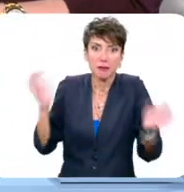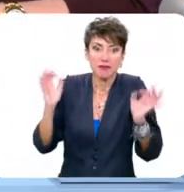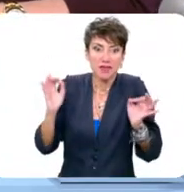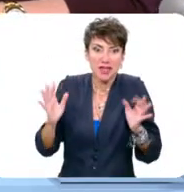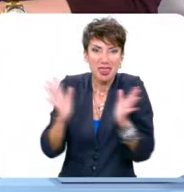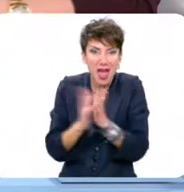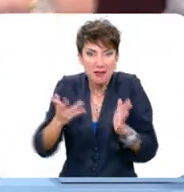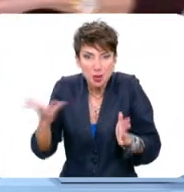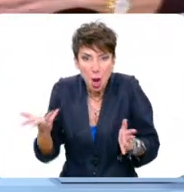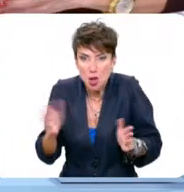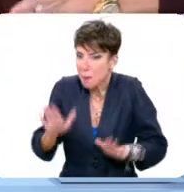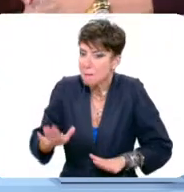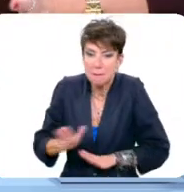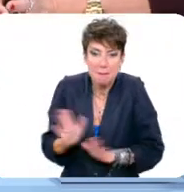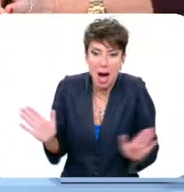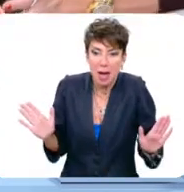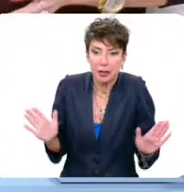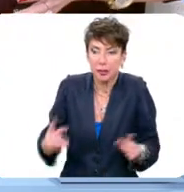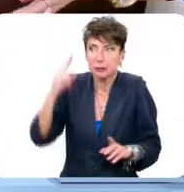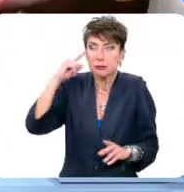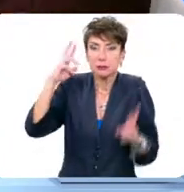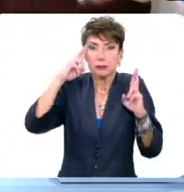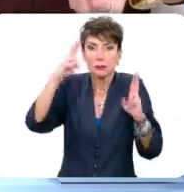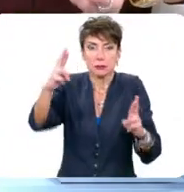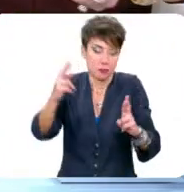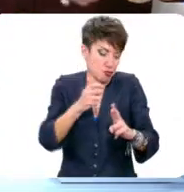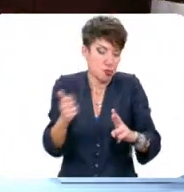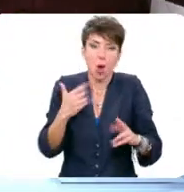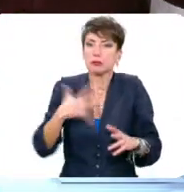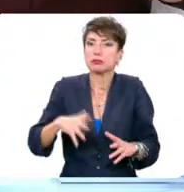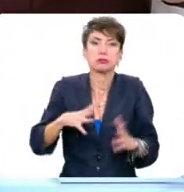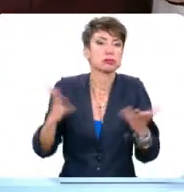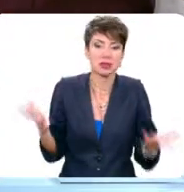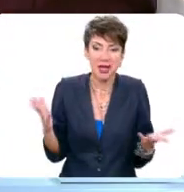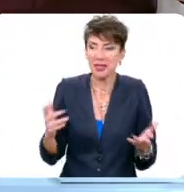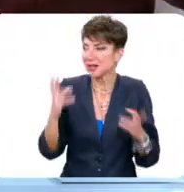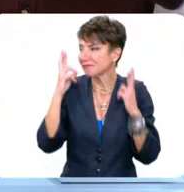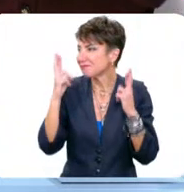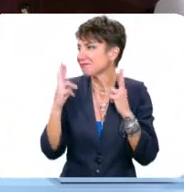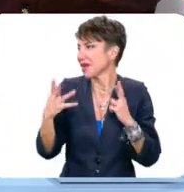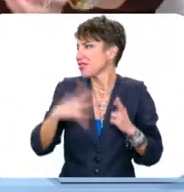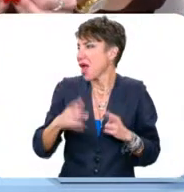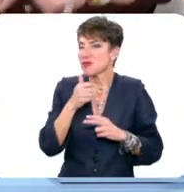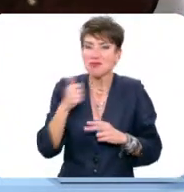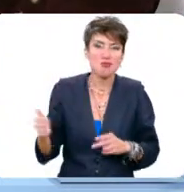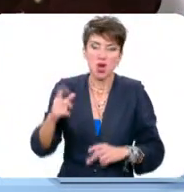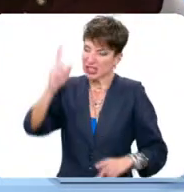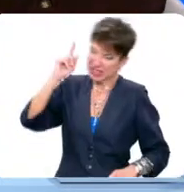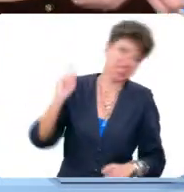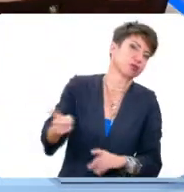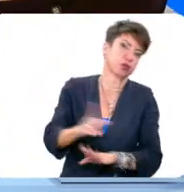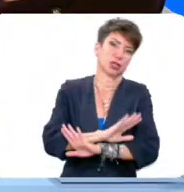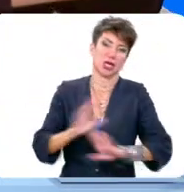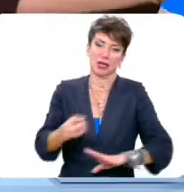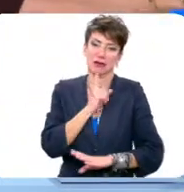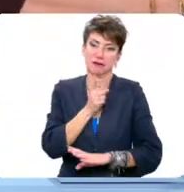χρονών. Και ποια είναι η μόνη της ελπίδα? Η ελπίδα που είχε, η προσδοκία που είχε ήταν να τιμωρηθεί ο